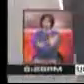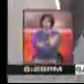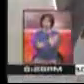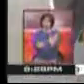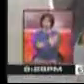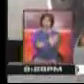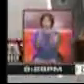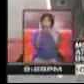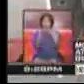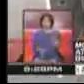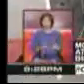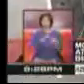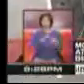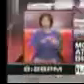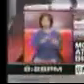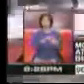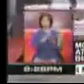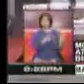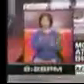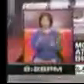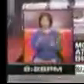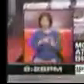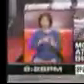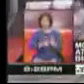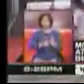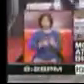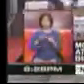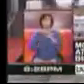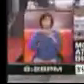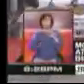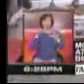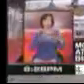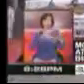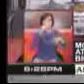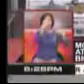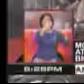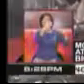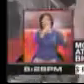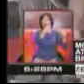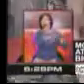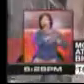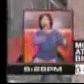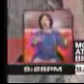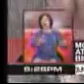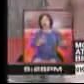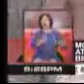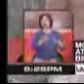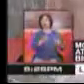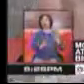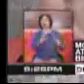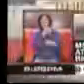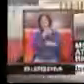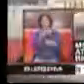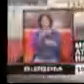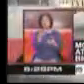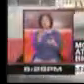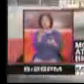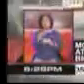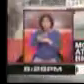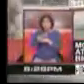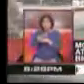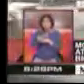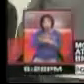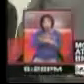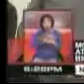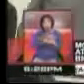Nang sumalakay ang mga otoridad, naglahong parang bula ang mga pusher at mga adik na tsuper. Posible raw maraming spotter ang sindikato sa